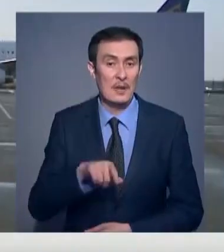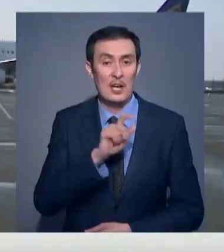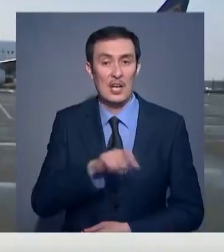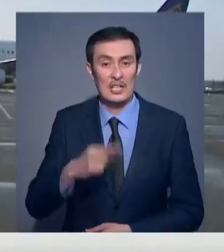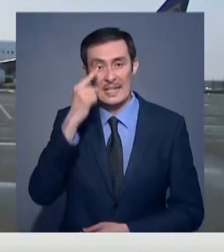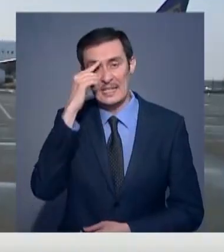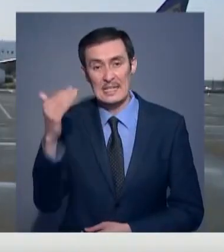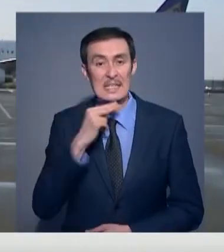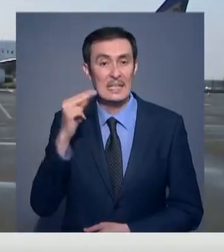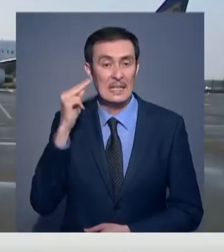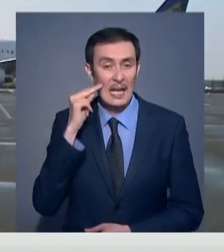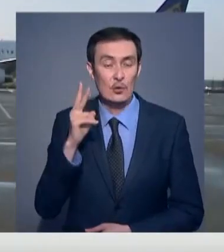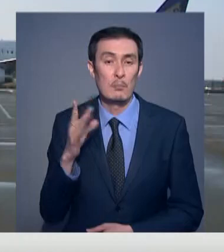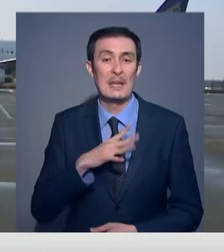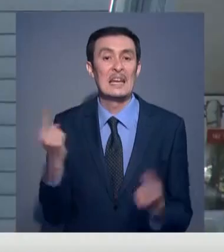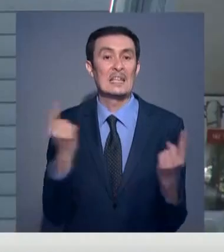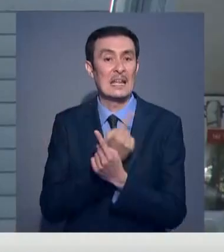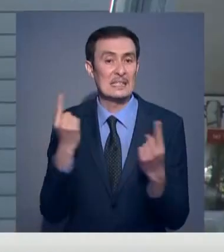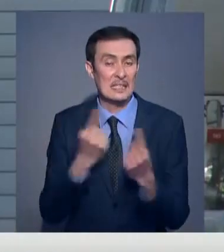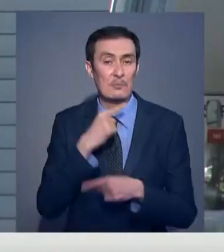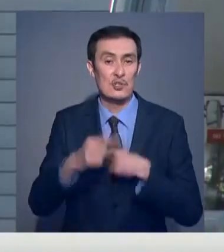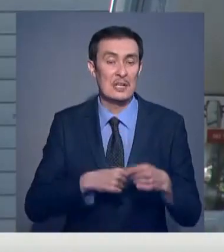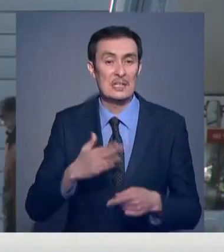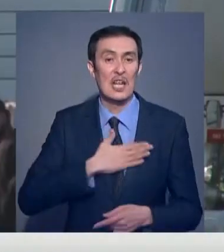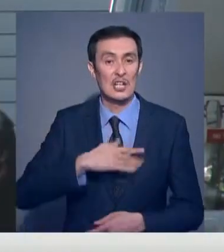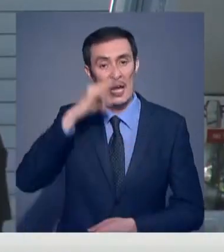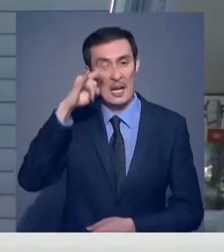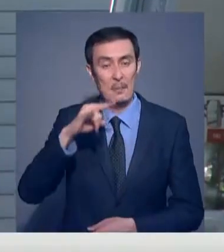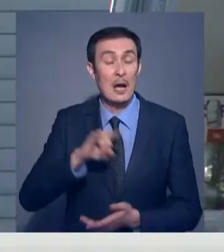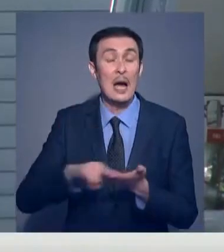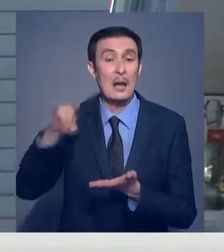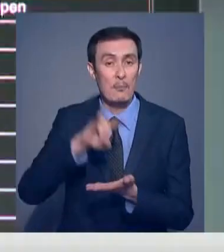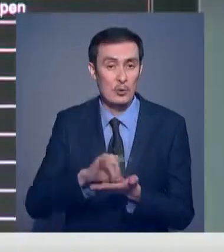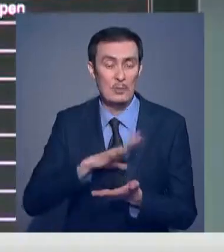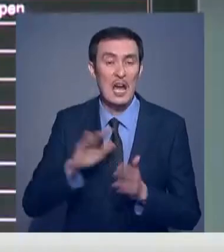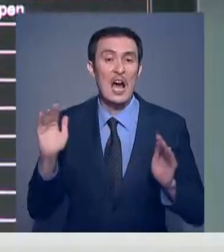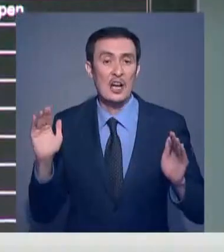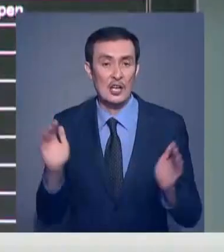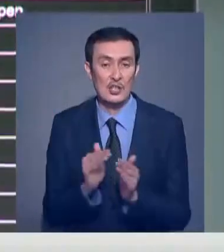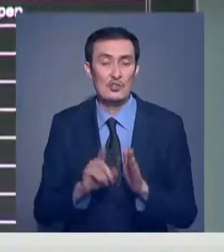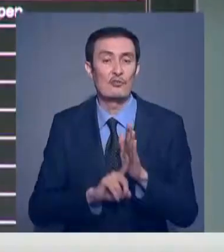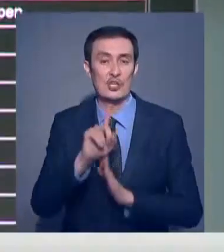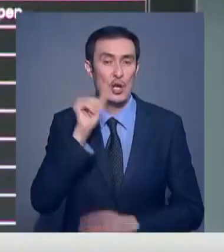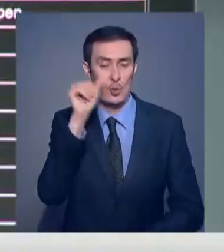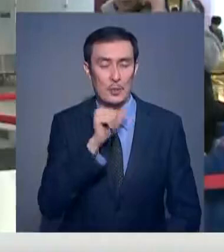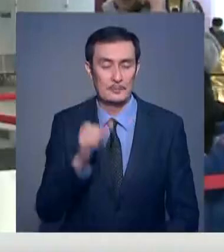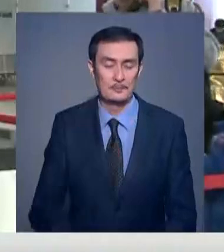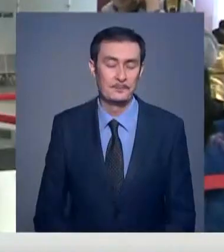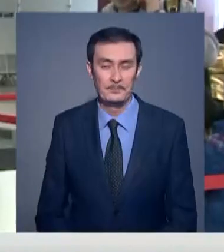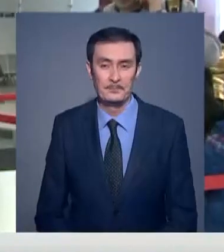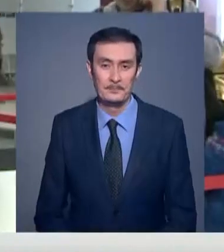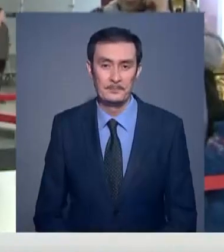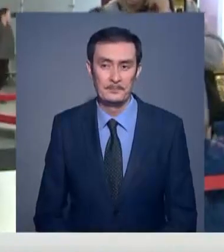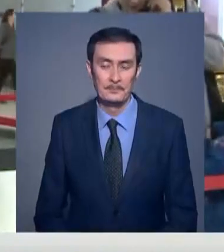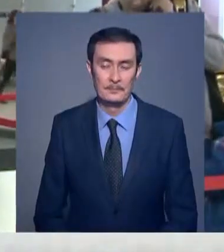граждан Индии и Китая, следовавших транзитом через отечественные аэропорты, ограничили еще в начале этого года.